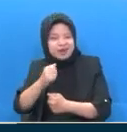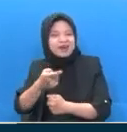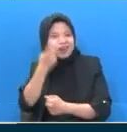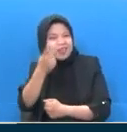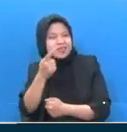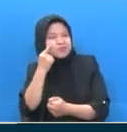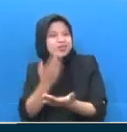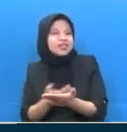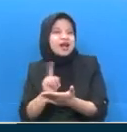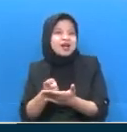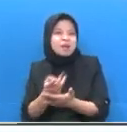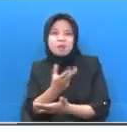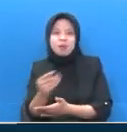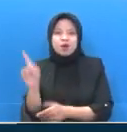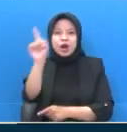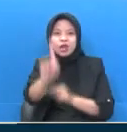ya, walaupun dikatakan sudah